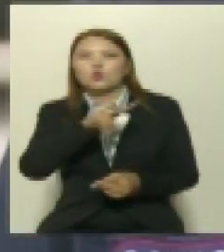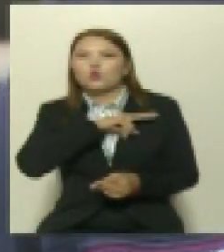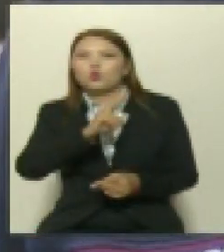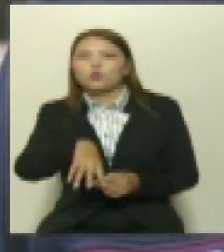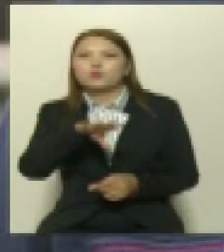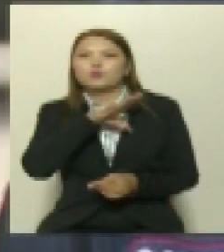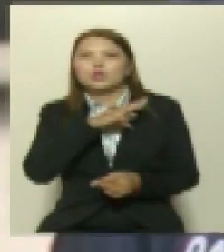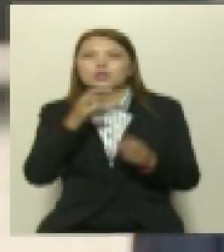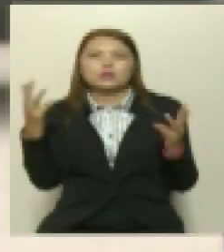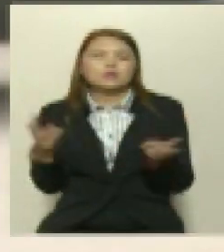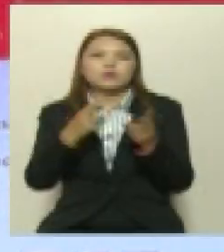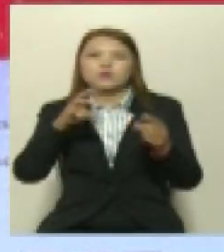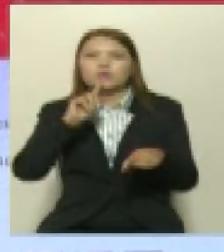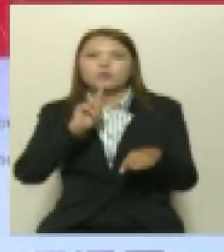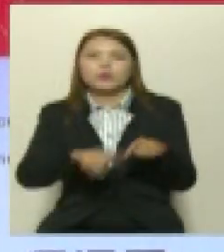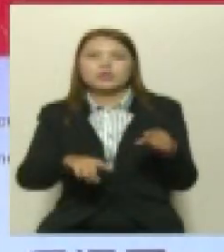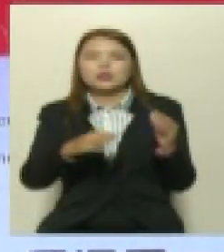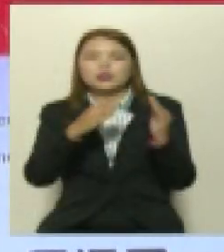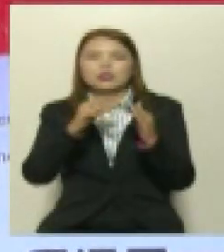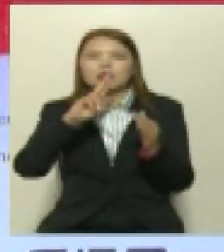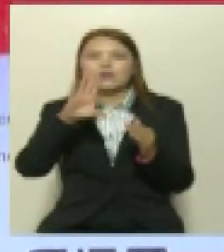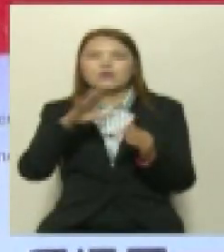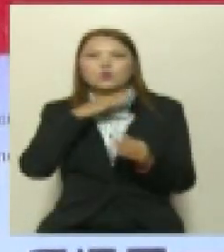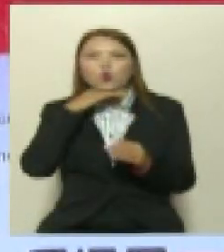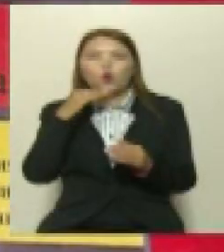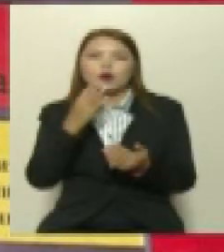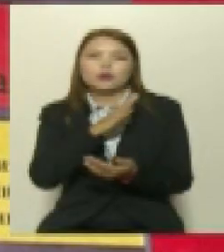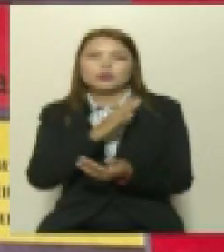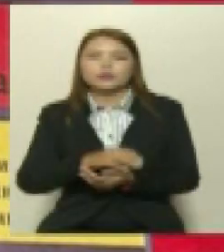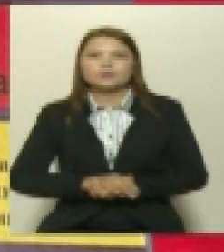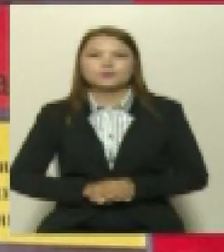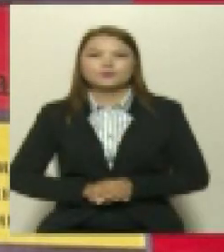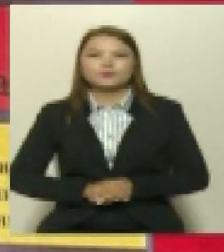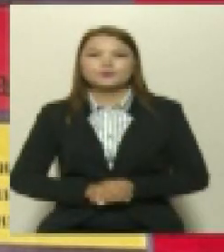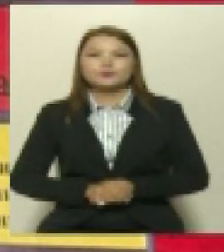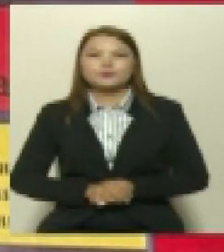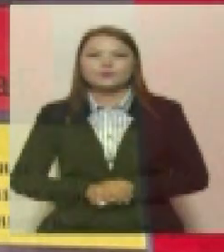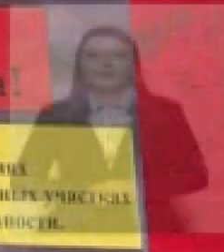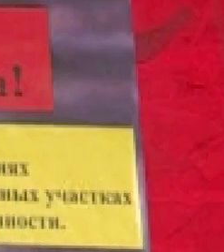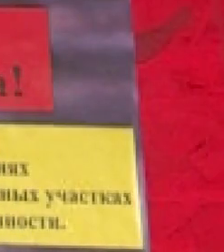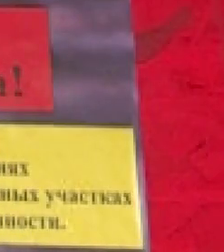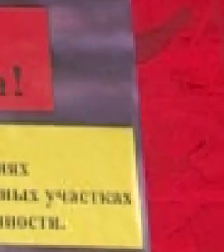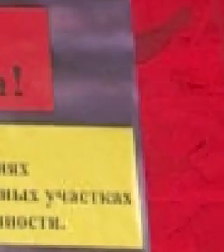айтуынша, өрттің дені тұрғын үйлерде жиі болады. Мөлдір Батырбай, Амангелді Тұрахмет, Тидар.